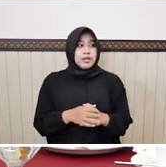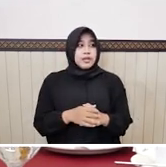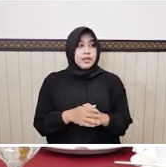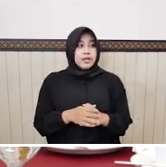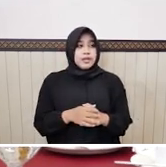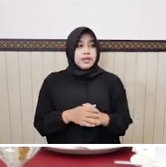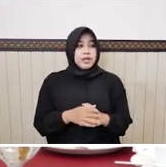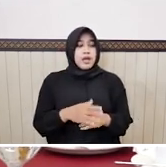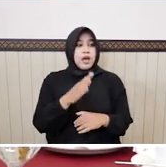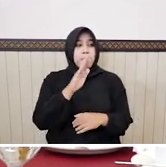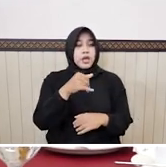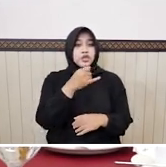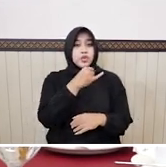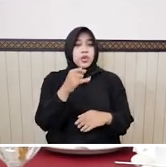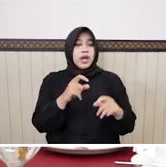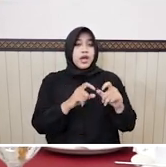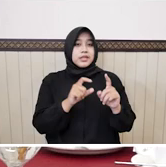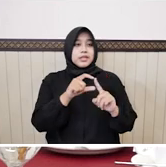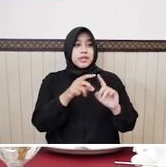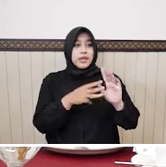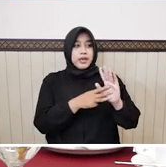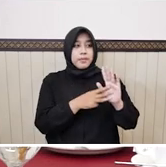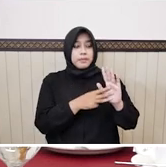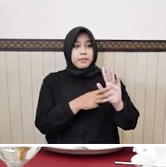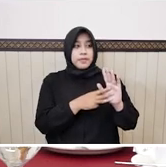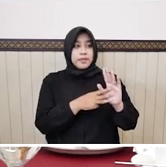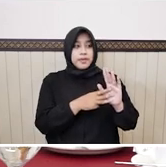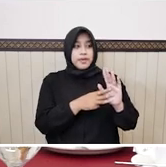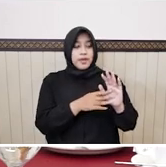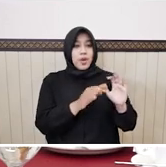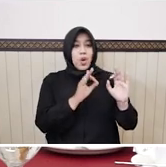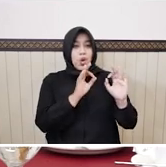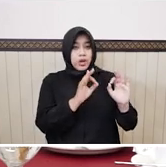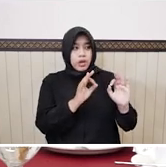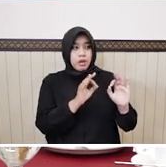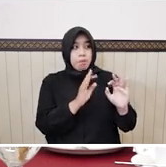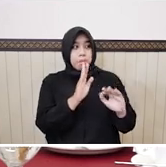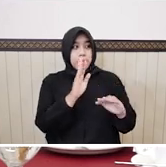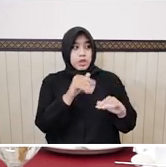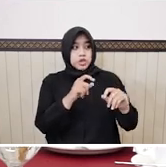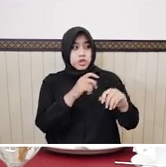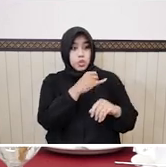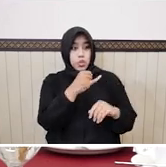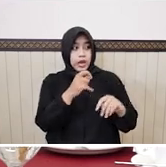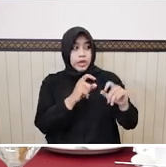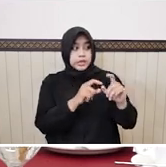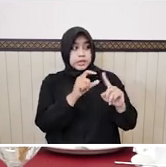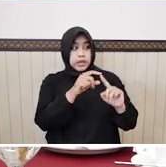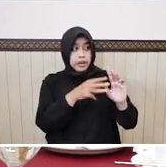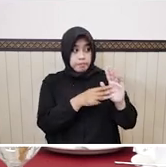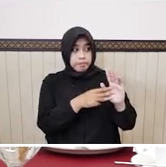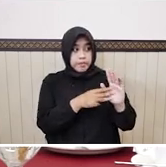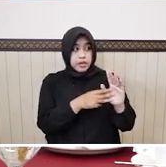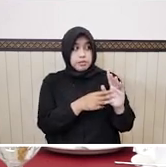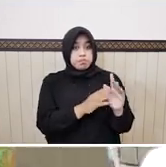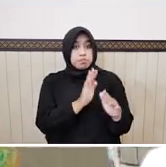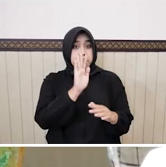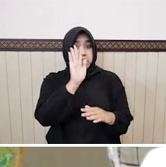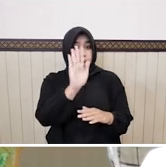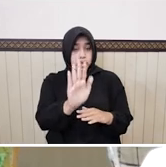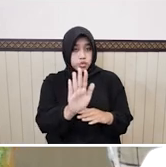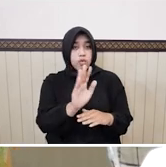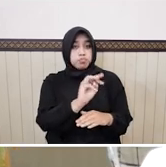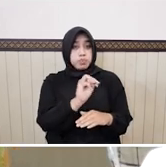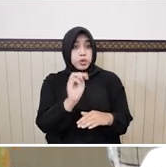masih kurang sumberdaya Oh ya Ya udah deh Pak Mungkin nanti ke depan Kami juga akan berkoordinasi